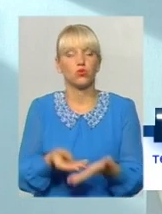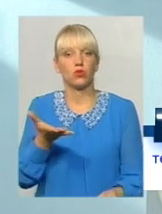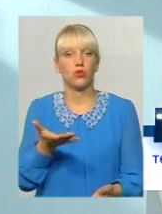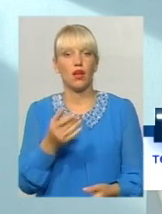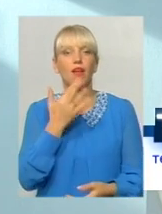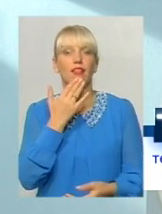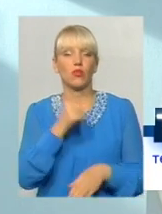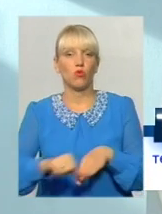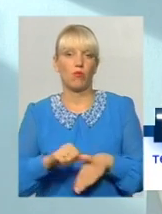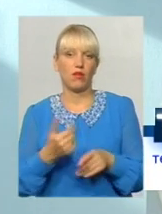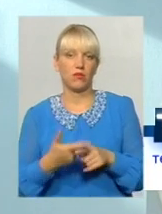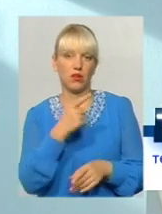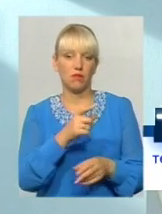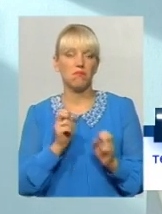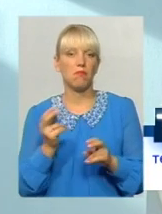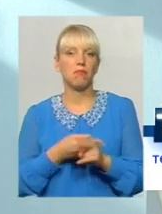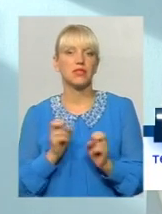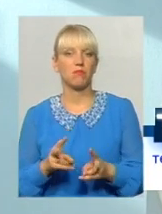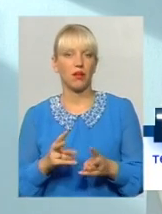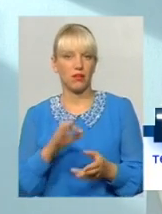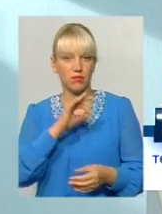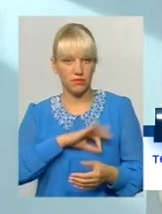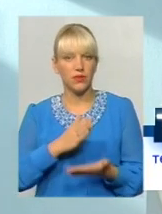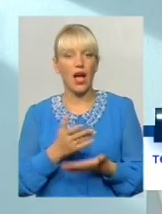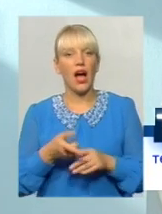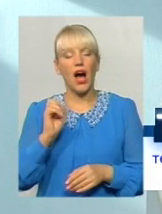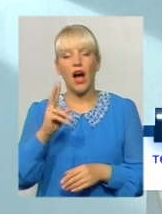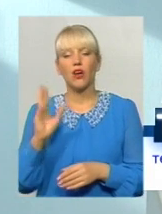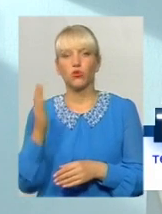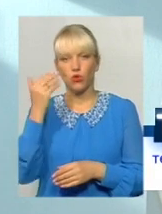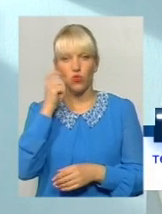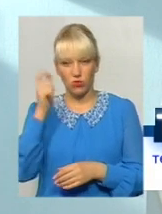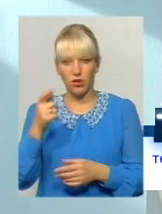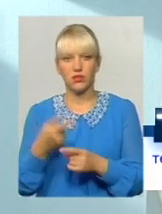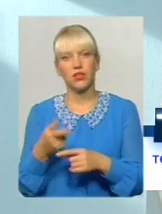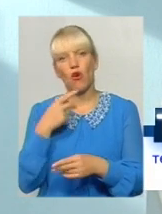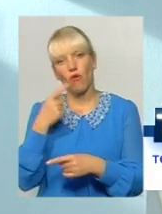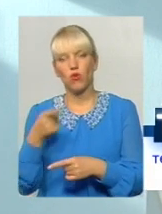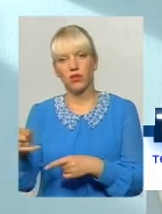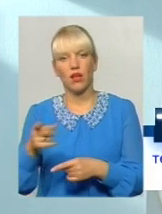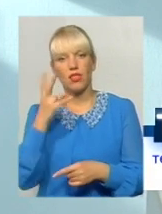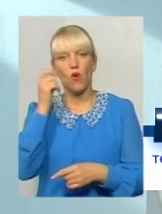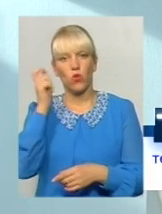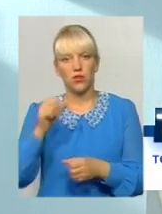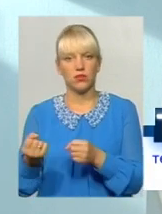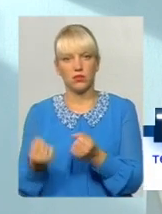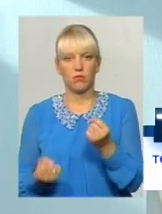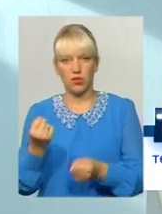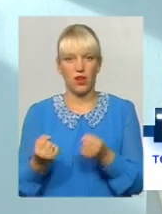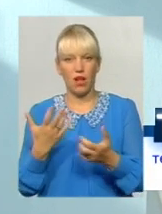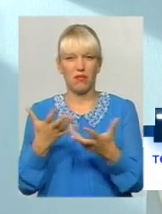має подушки безпеки і таке інше. А коли українцям пропонують їздити, вибачте мене, на таких транспортних засобах, що при ДТП